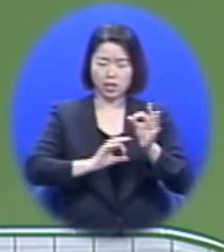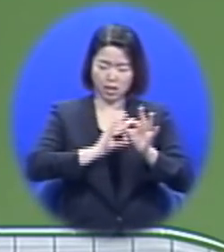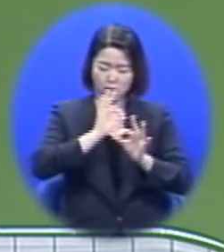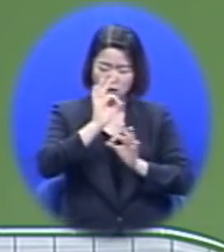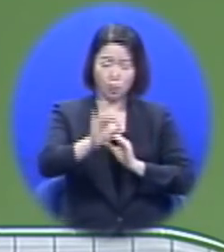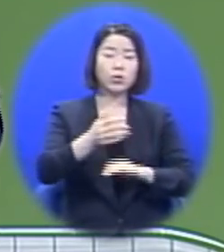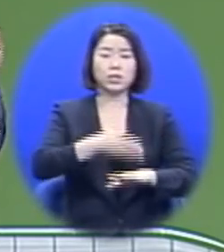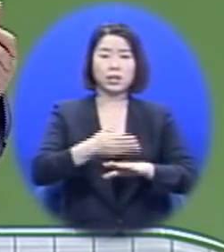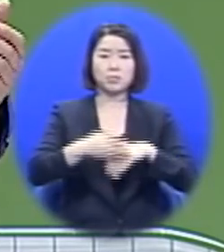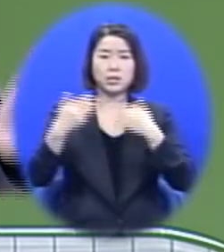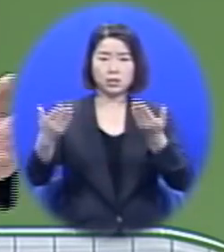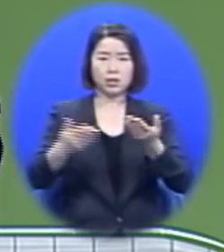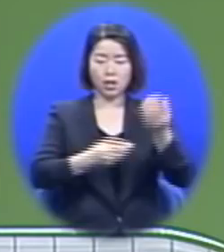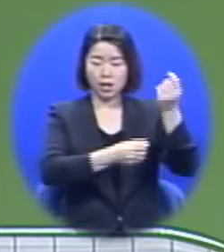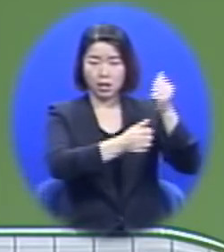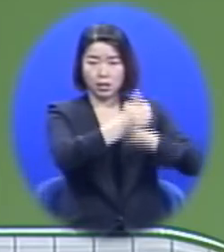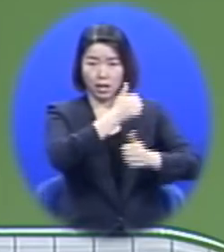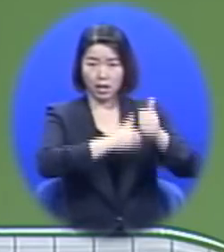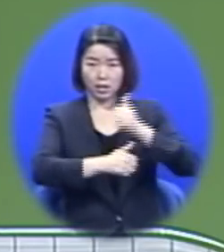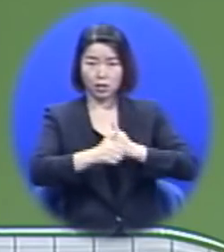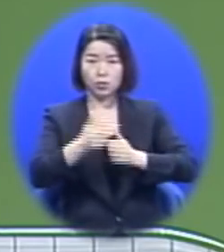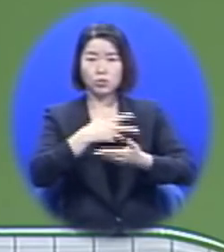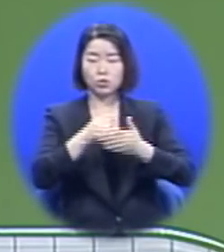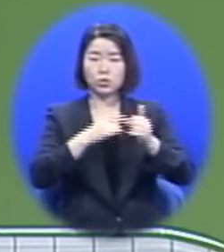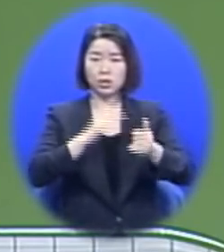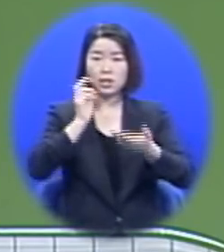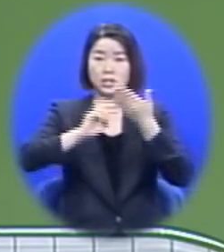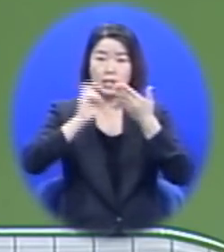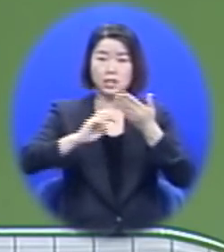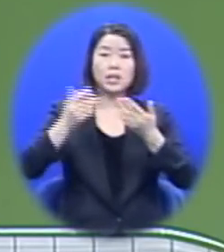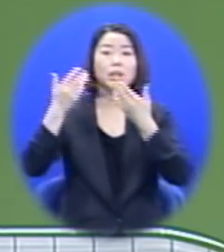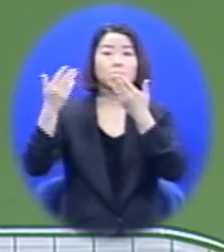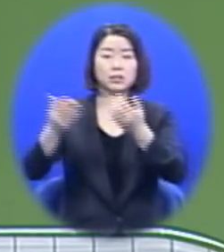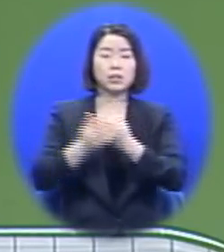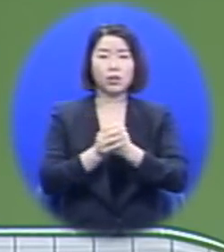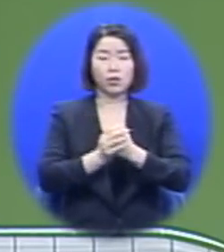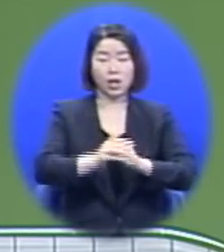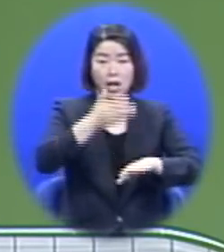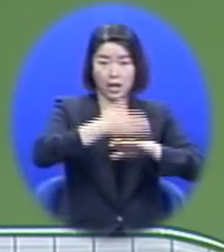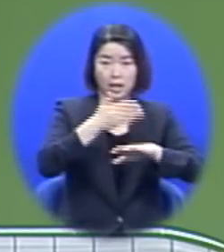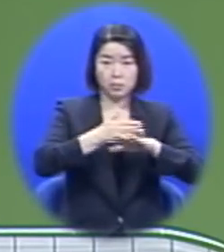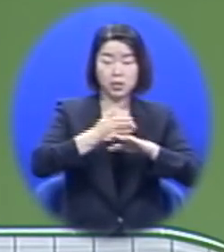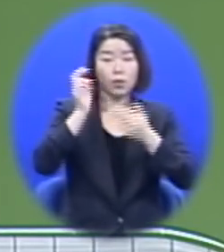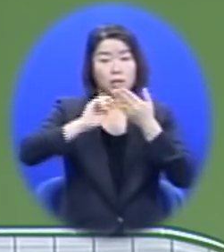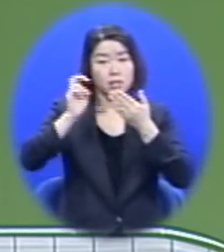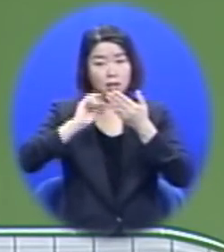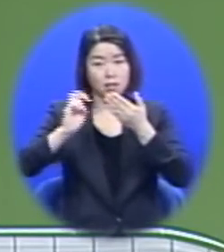드리렵니다. 대대로 주님께 찬양을 드리렵니다. 감사와